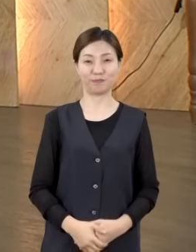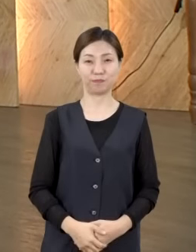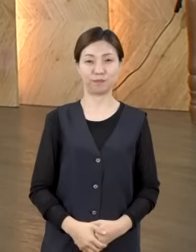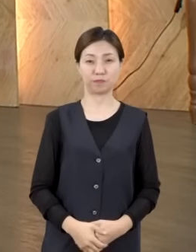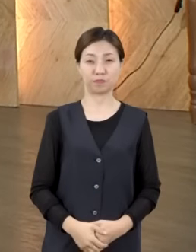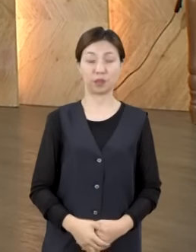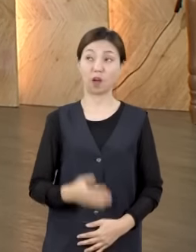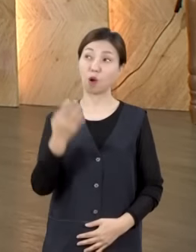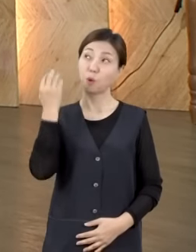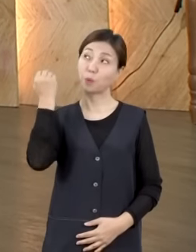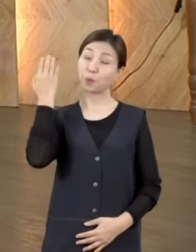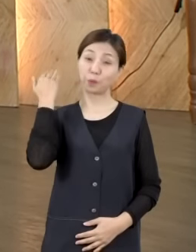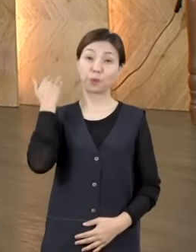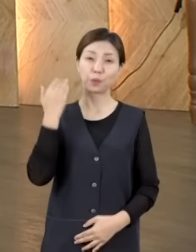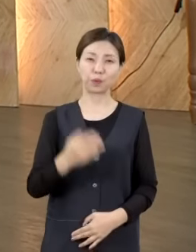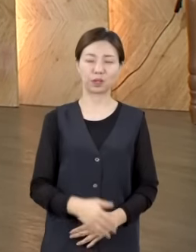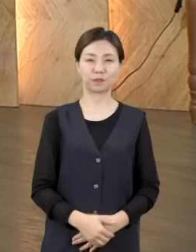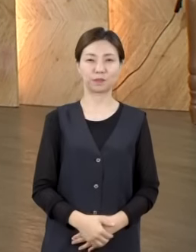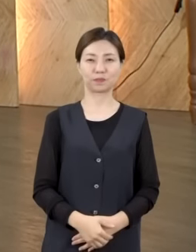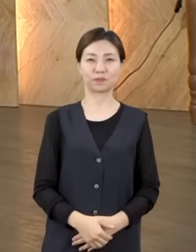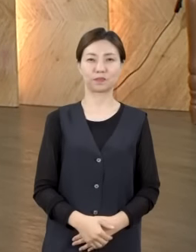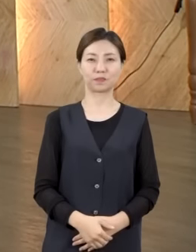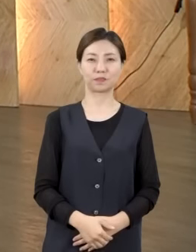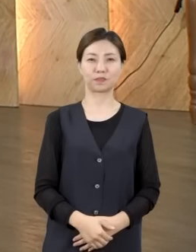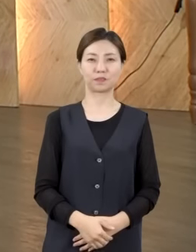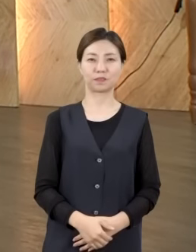드립니다 며칠 전이었어요